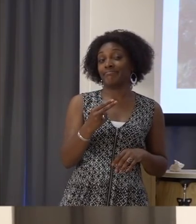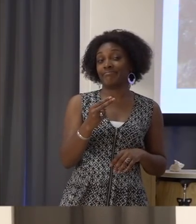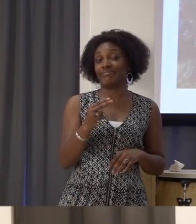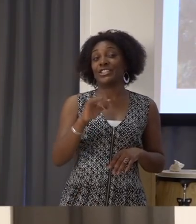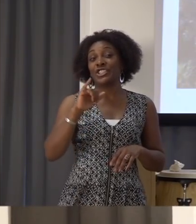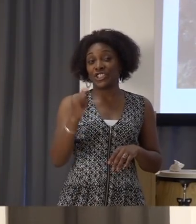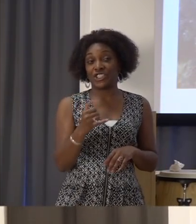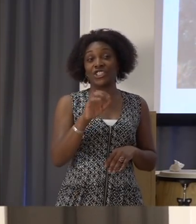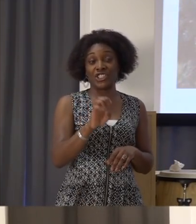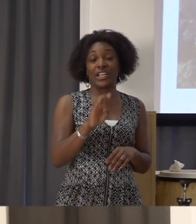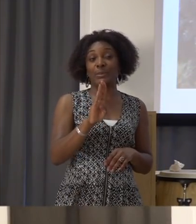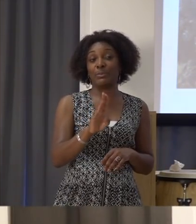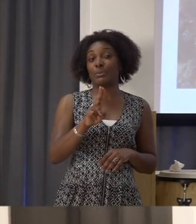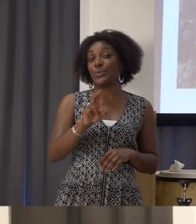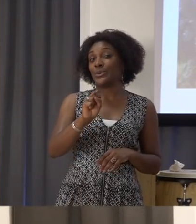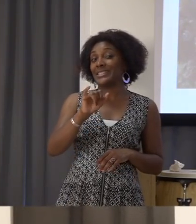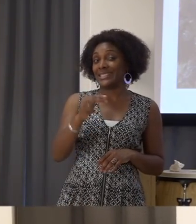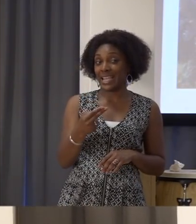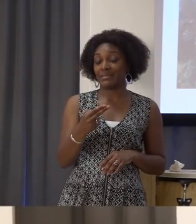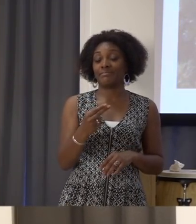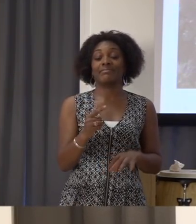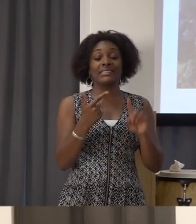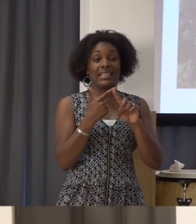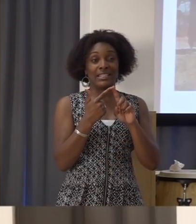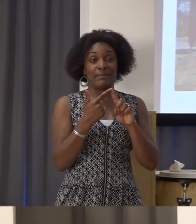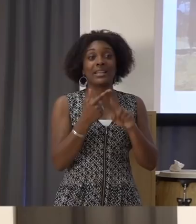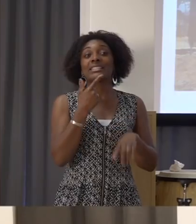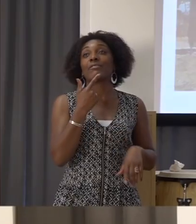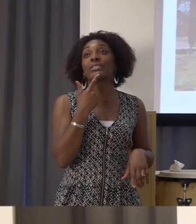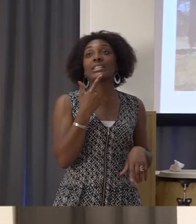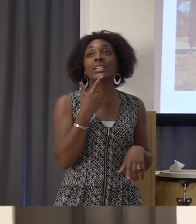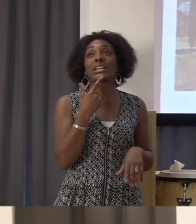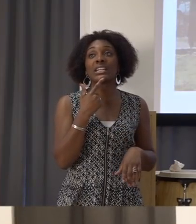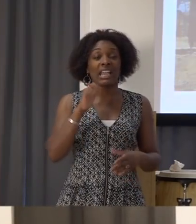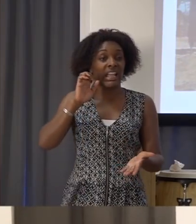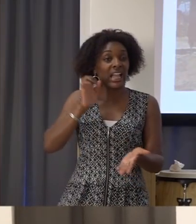s'explique par foulée au sol.